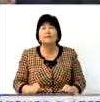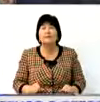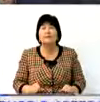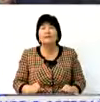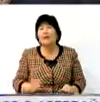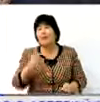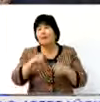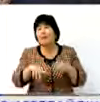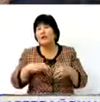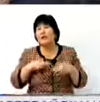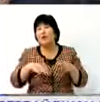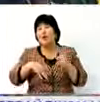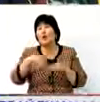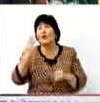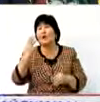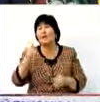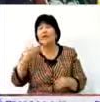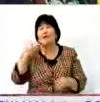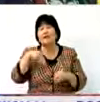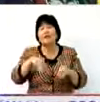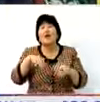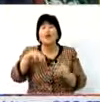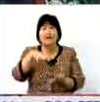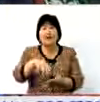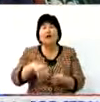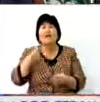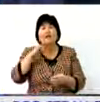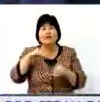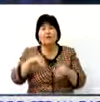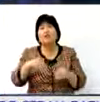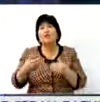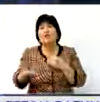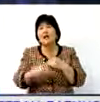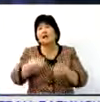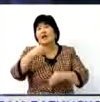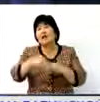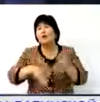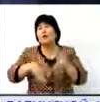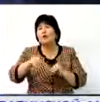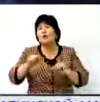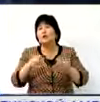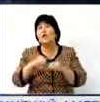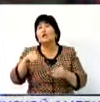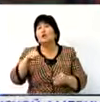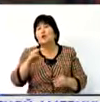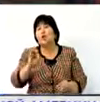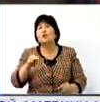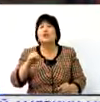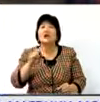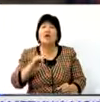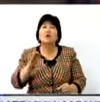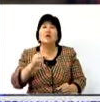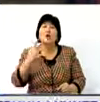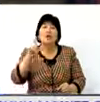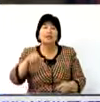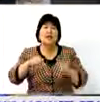По традиции были отмечены лучшие хозяйства – рисоводы, механизаторы, водники, жаткисты. Лучшими хозяйствами признаны тоже Нажол и Дуйт. 5 человек